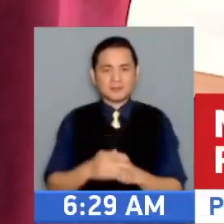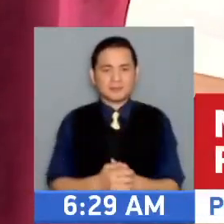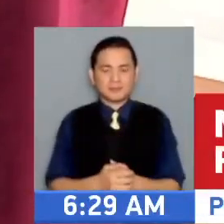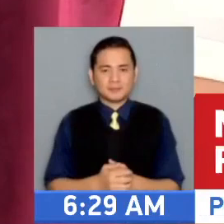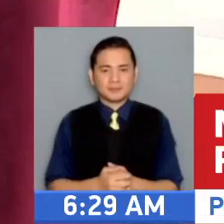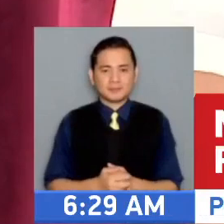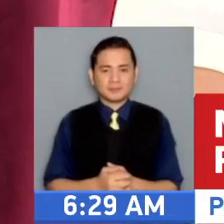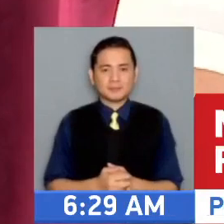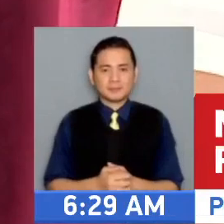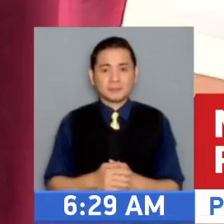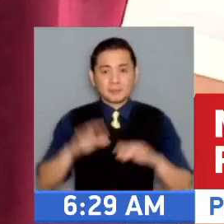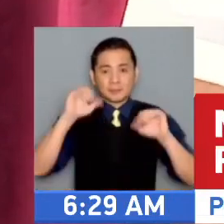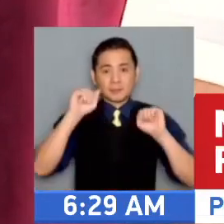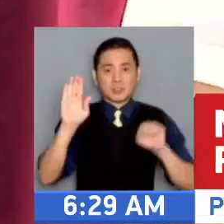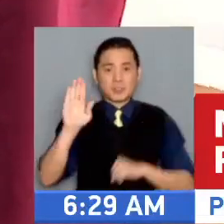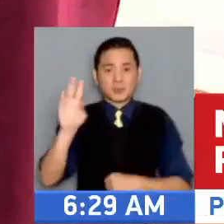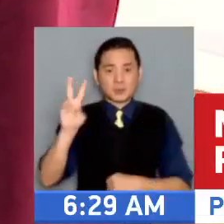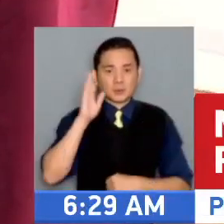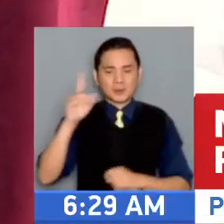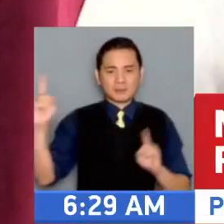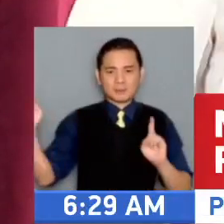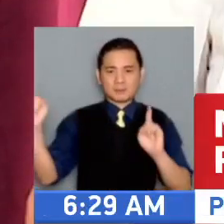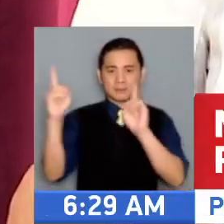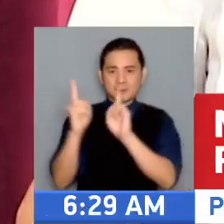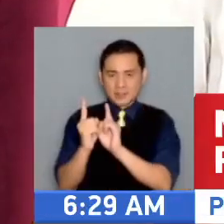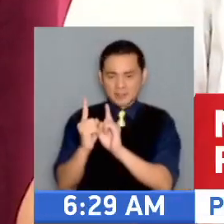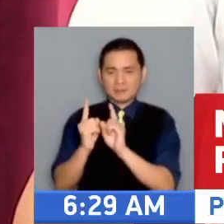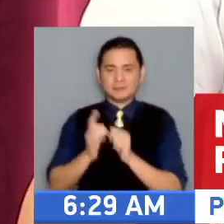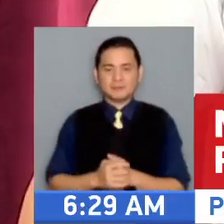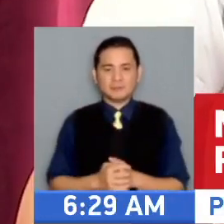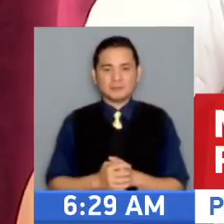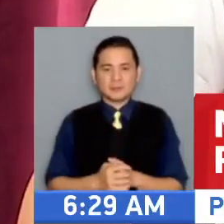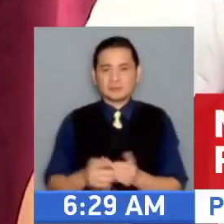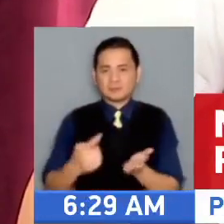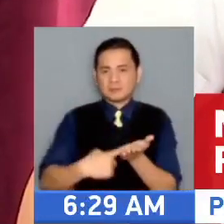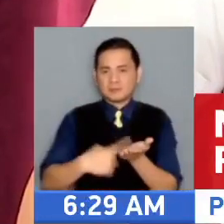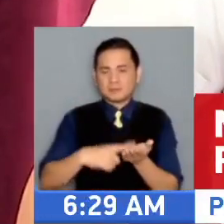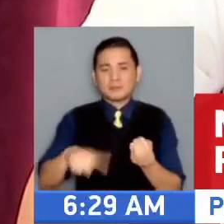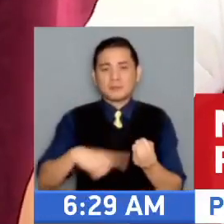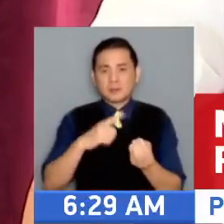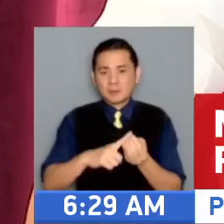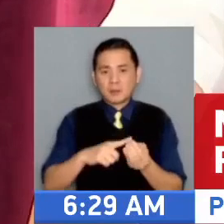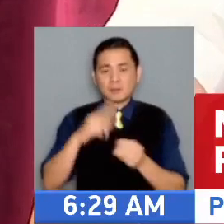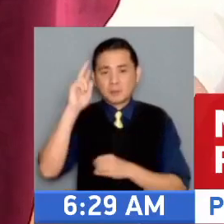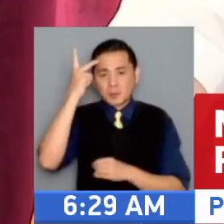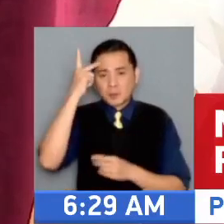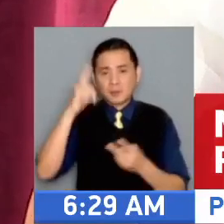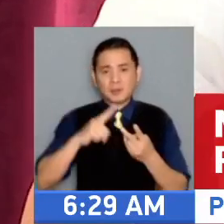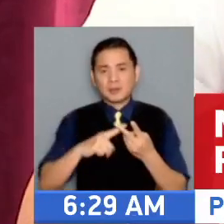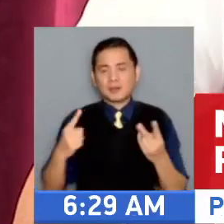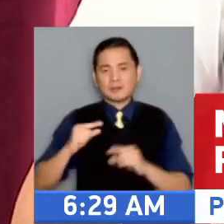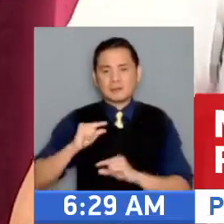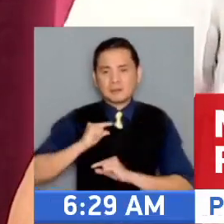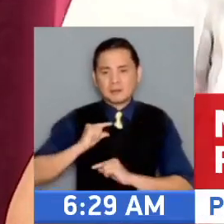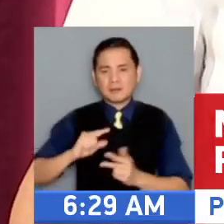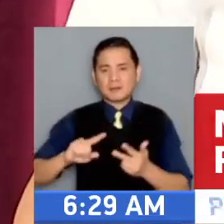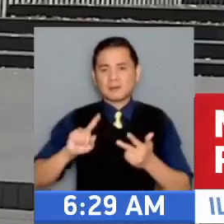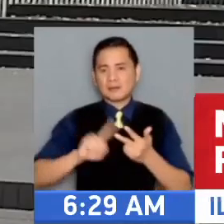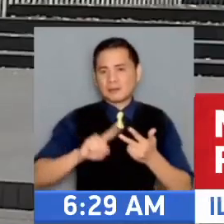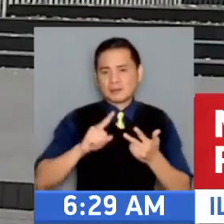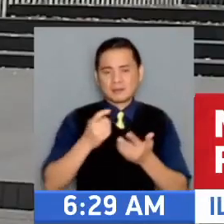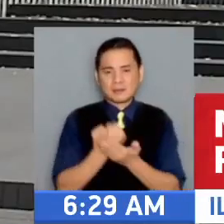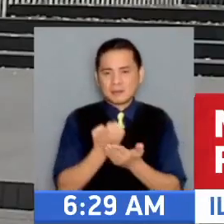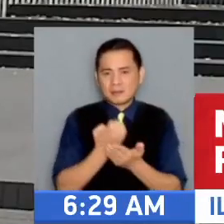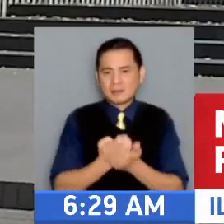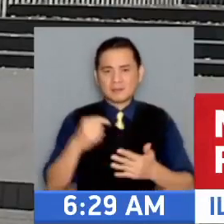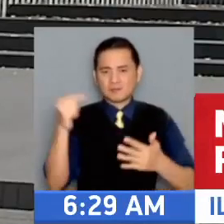Pangulong Bongbong Marcos at Prime Minister Anwar tungkol sa politika, seguridad, ekonomiya at iba pang issue. May lecture din ang